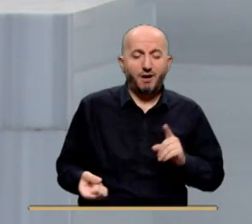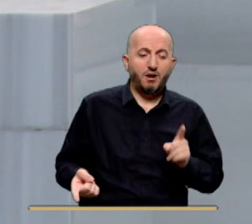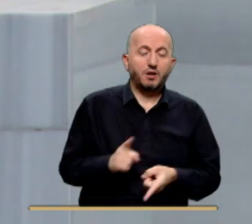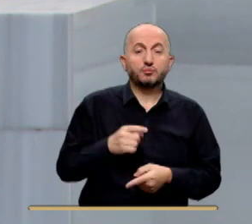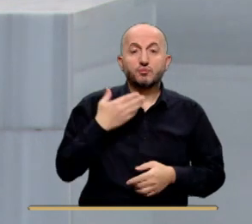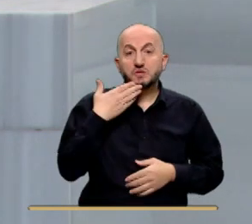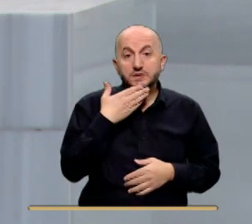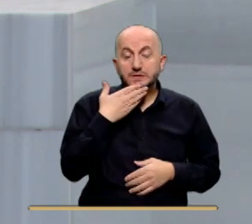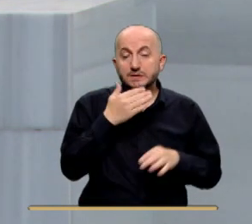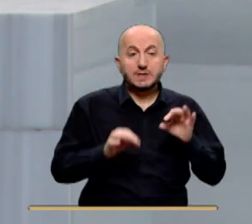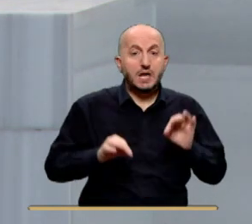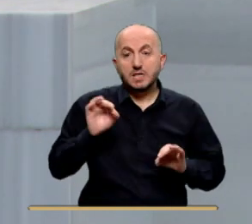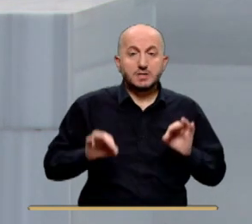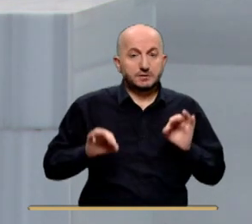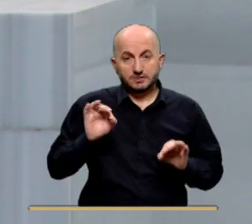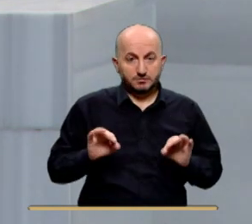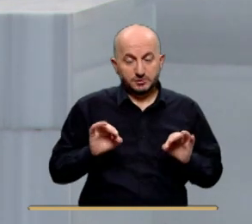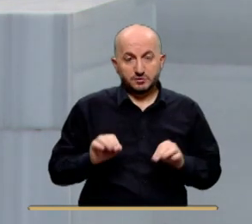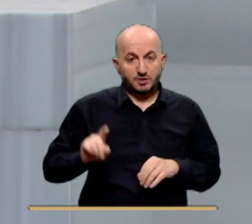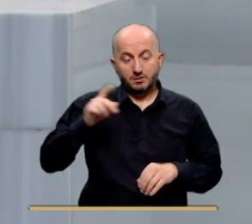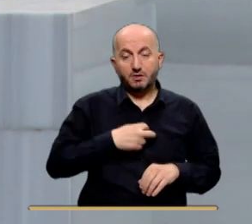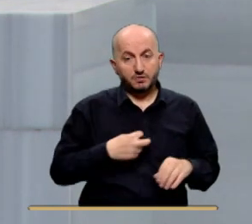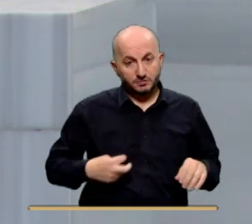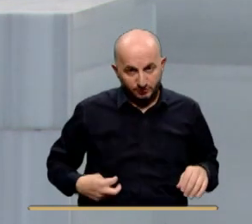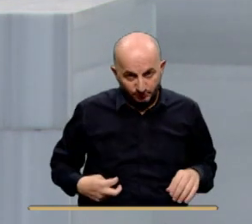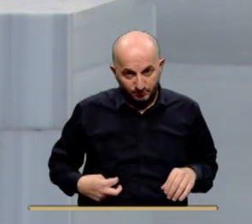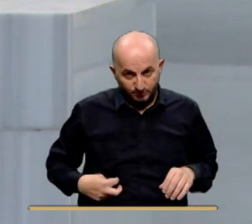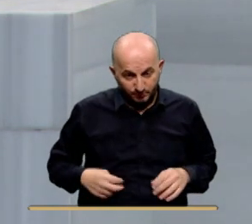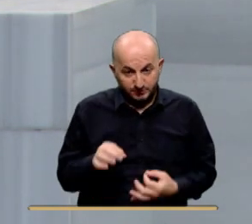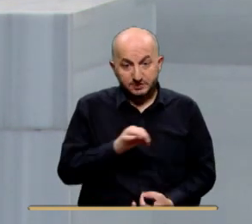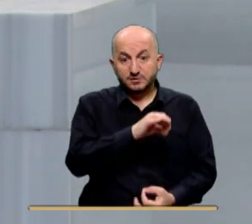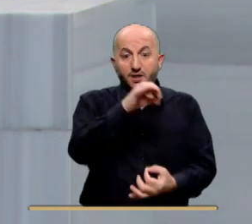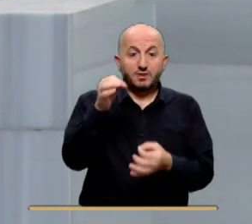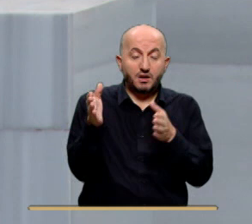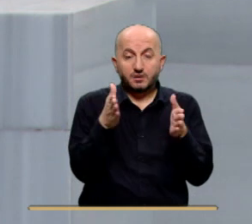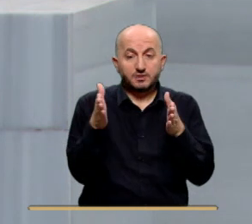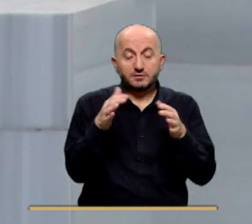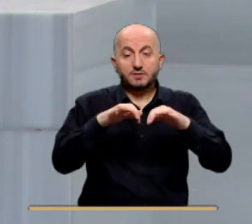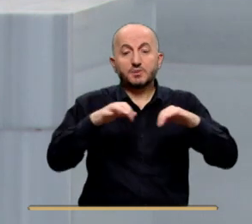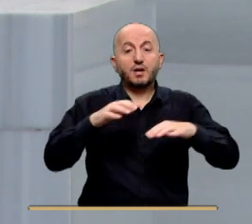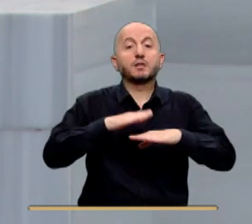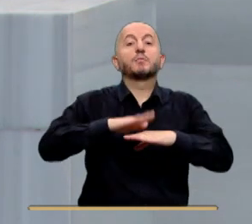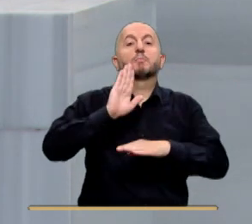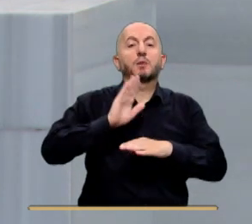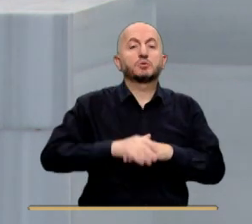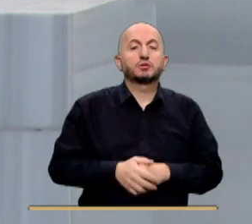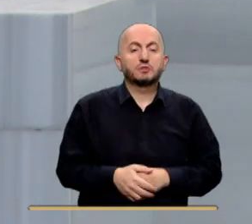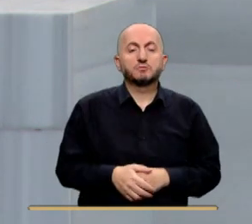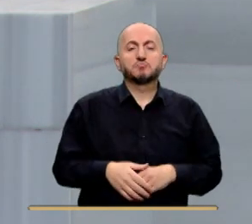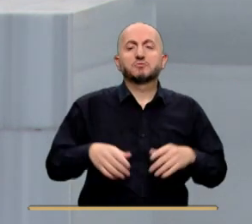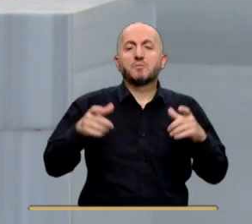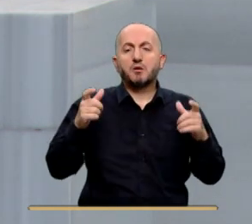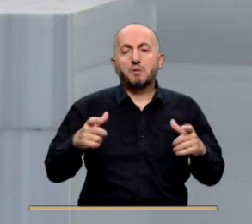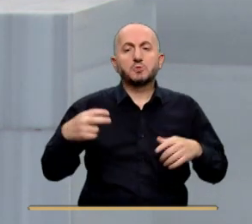fırsatı değerlendirmiş. Allah Resulü insanlar arasında bir ayrım yapmamış. Makamına,